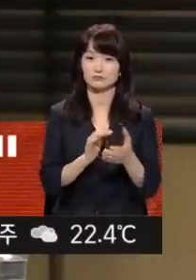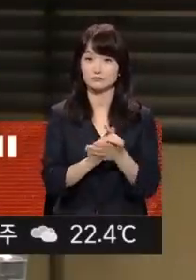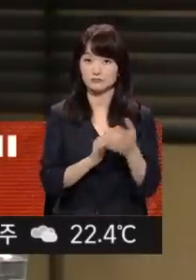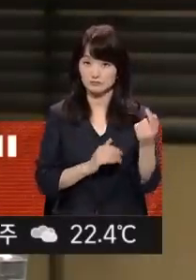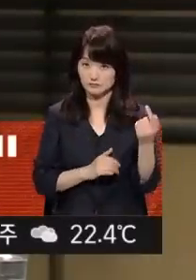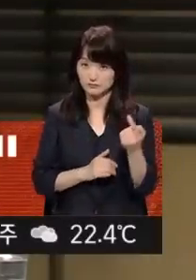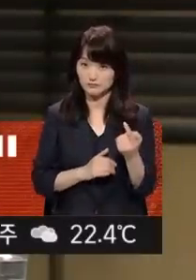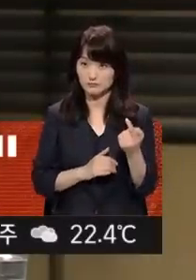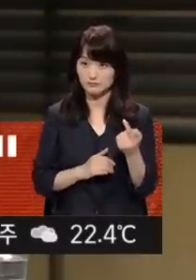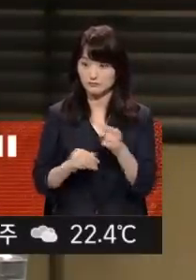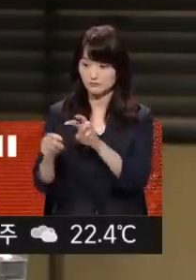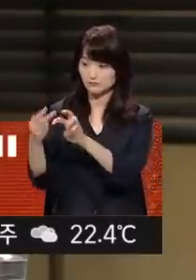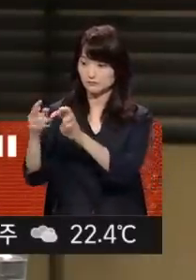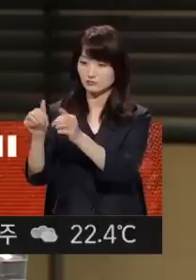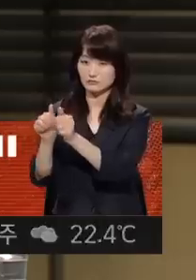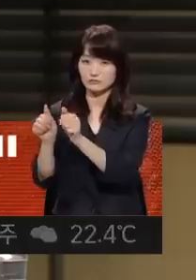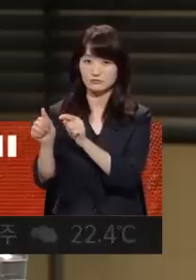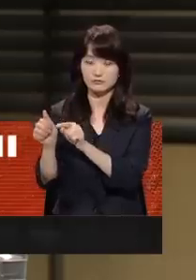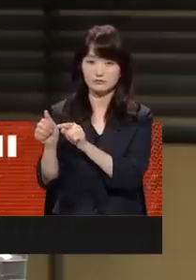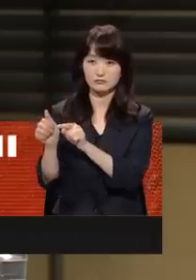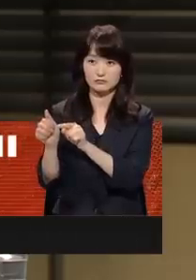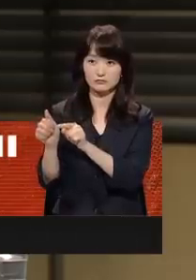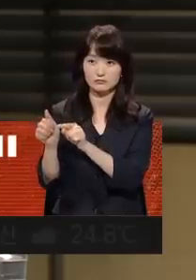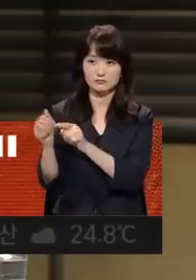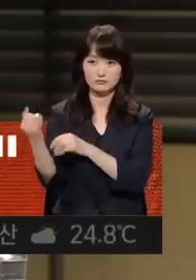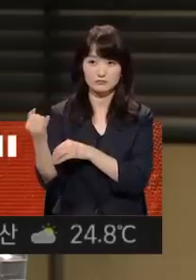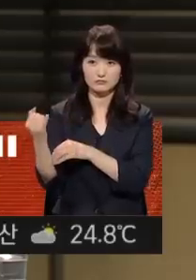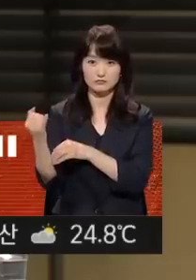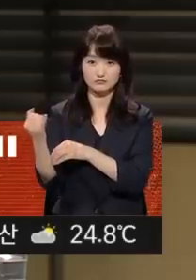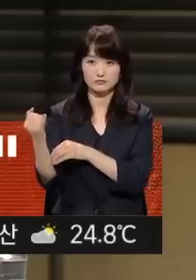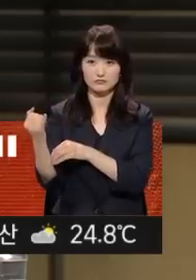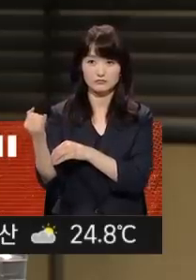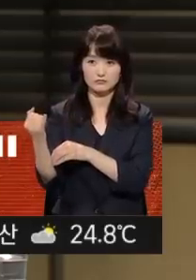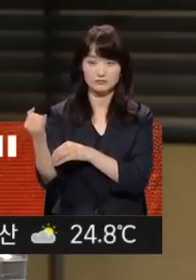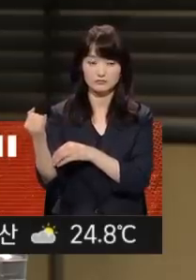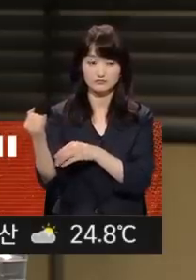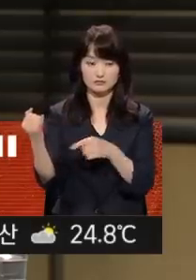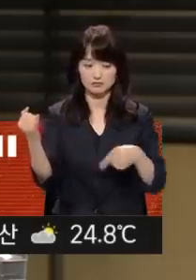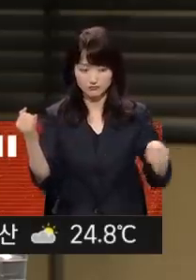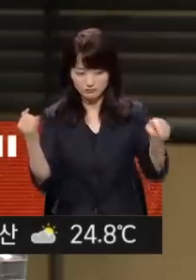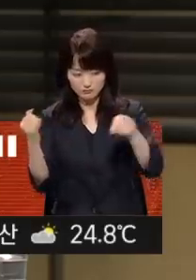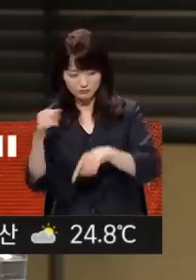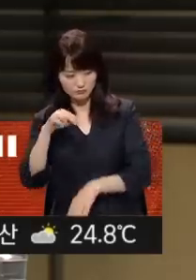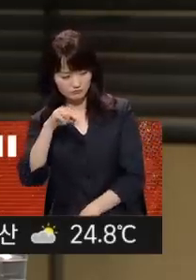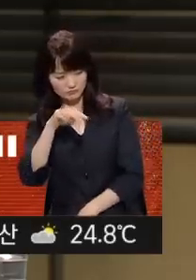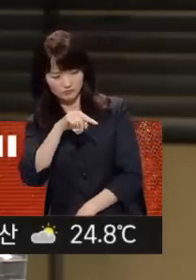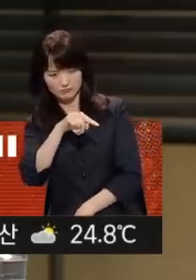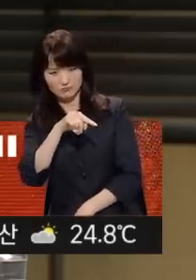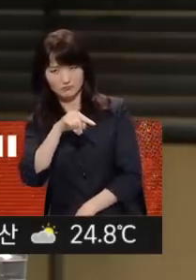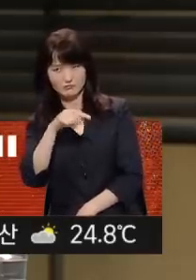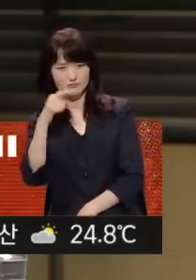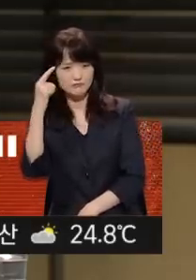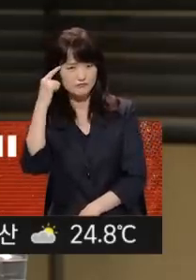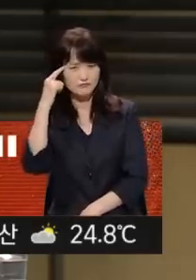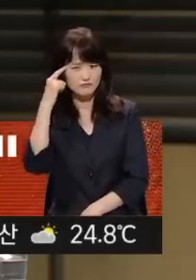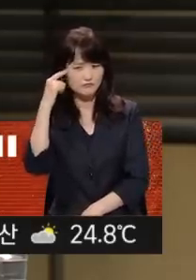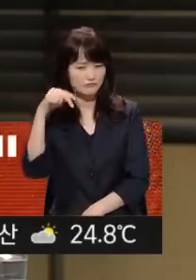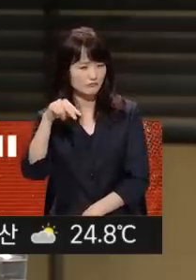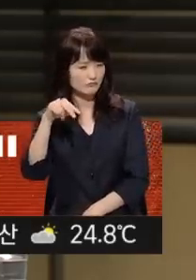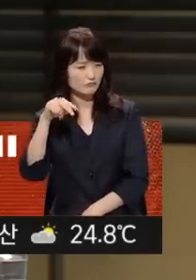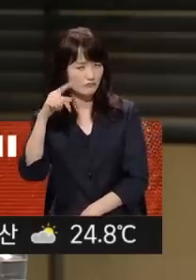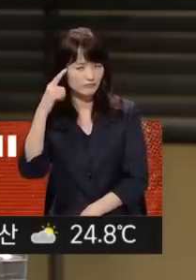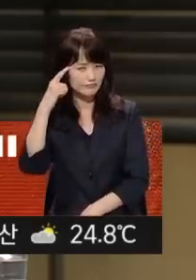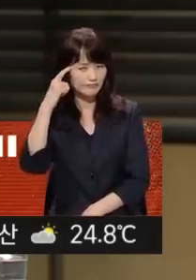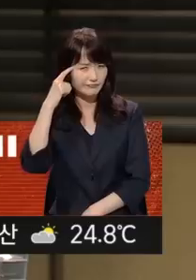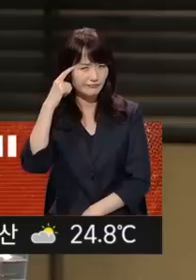다 왔는데이 30대 남성들과 여성이 계속 이제 자기들 쪽을 쳐다보면서 왜 이렇게 자꾸 쳐다보지 이런